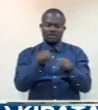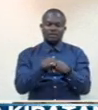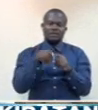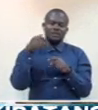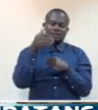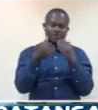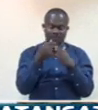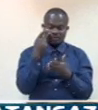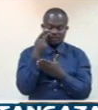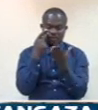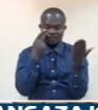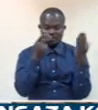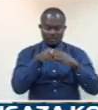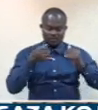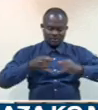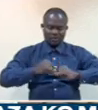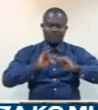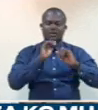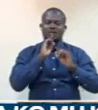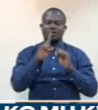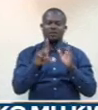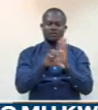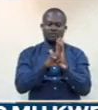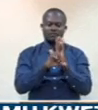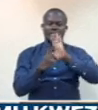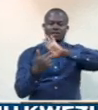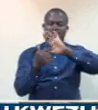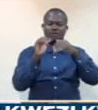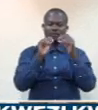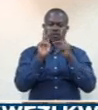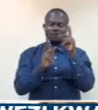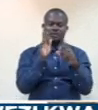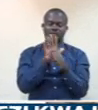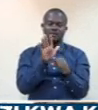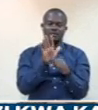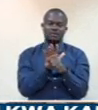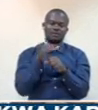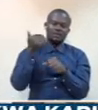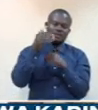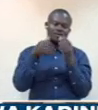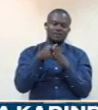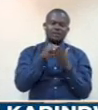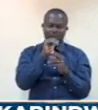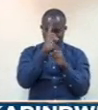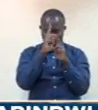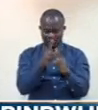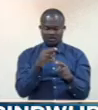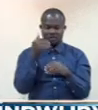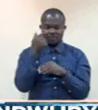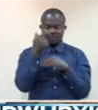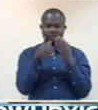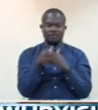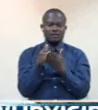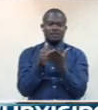mubibona mu ishyirwa mu bikorwa by'amabwiriza hari byagaragaye ko abaturage bagiye bateshuka ugasanga hari